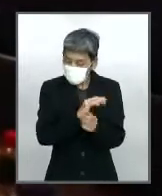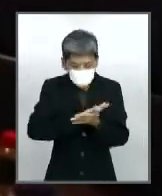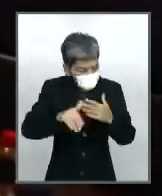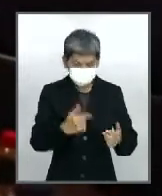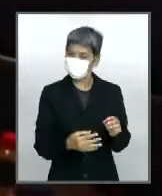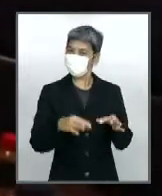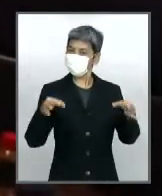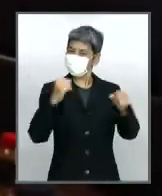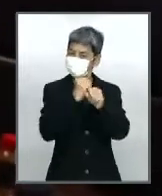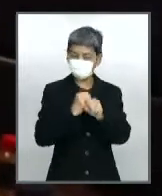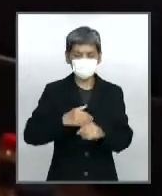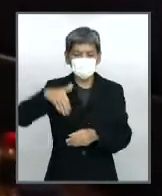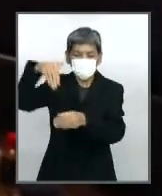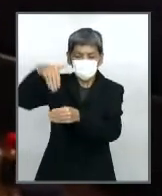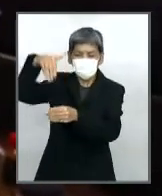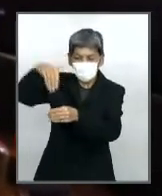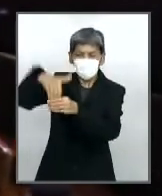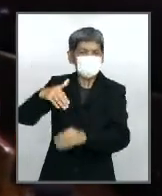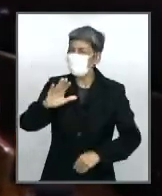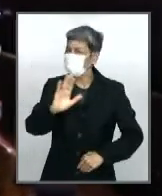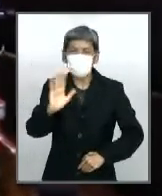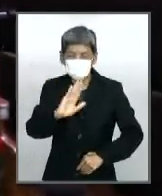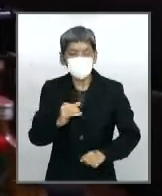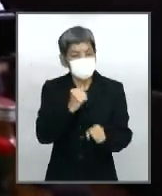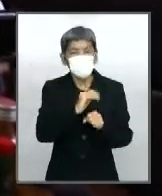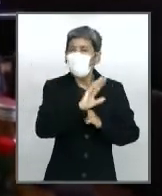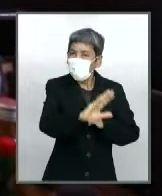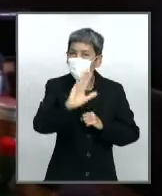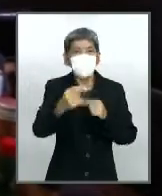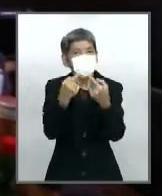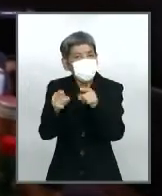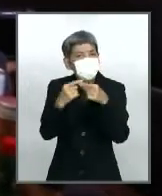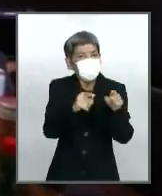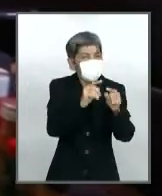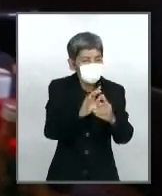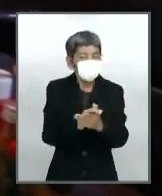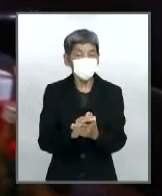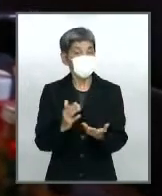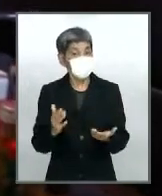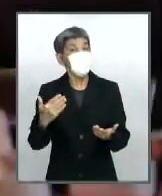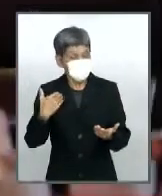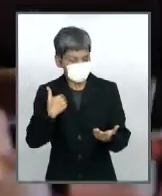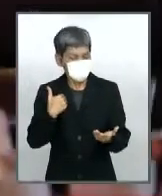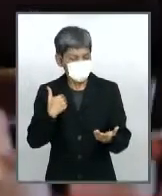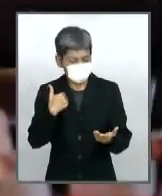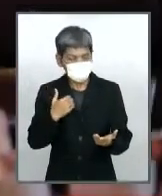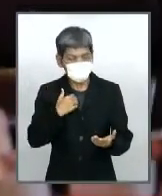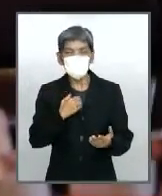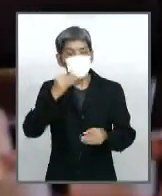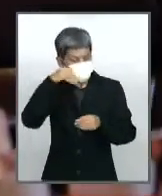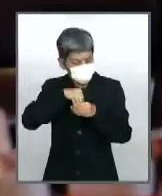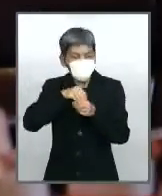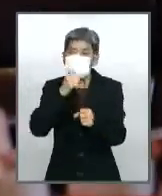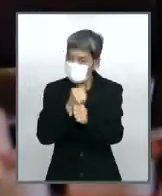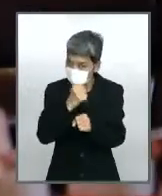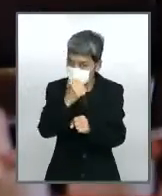ของงานไม่ได้เป็นการที่จะต้องมาตอกบัตรเข้าออฟฟิศแต่ว่าแต่ละงานก็แตกต่างกันด้วยแต่ในที่นี้ก็มีหลายงานที่เราสามารถ